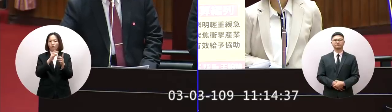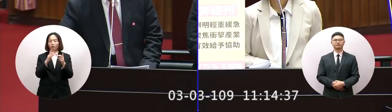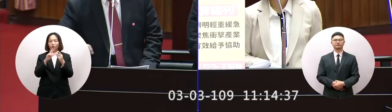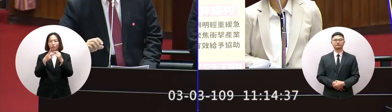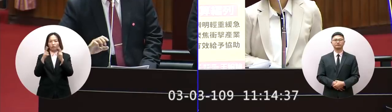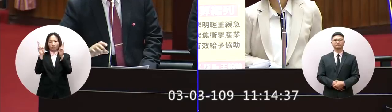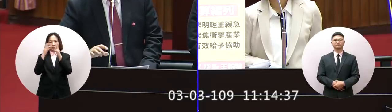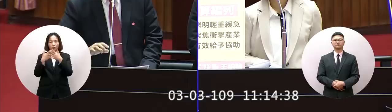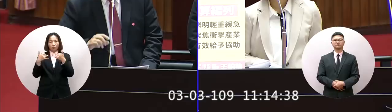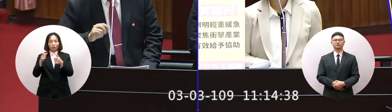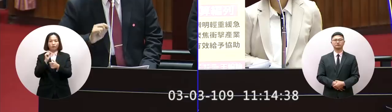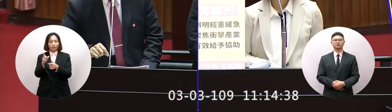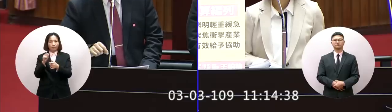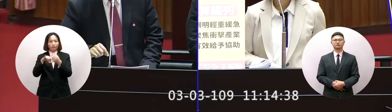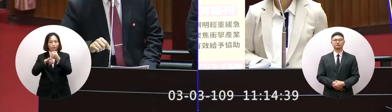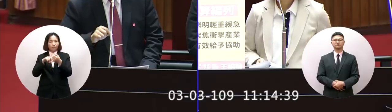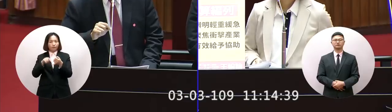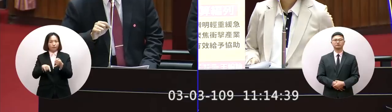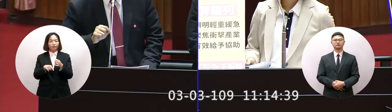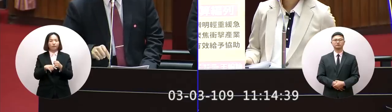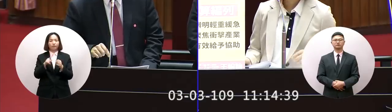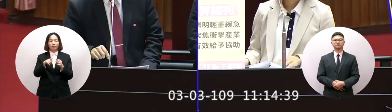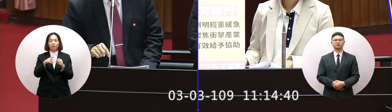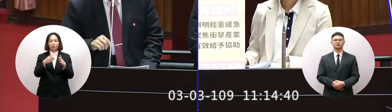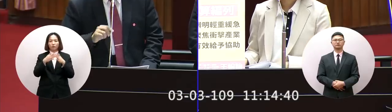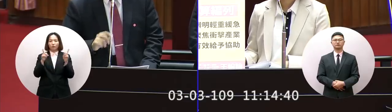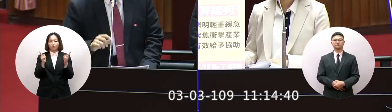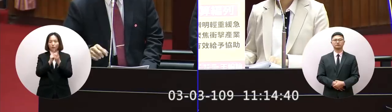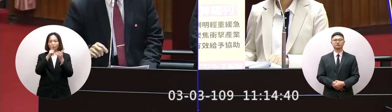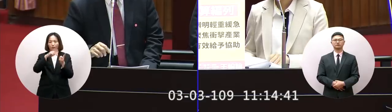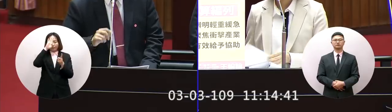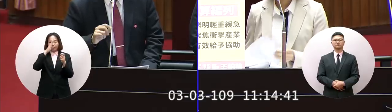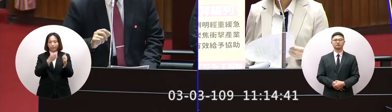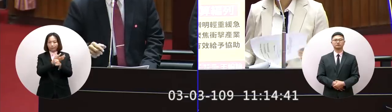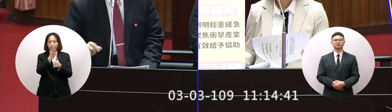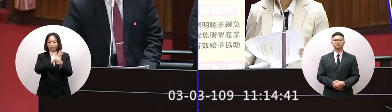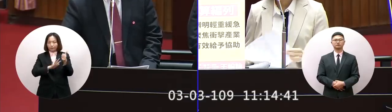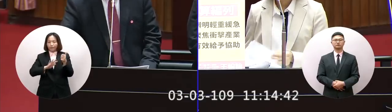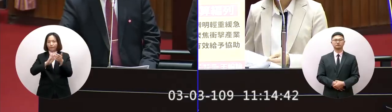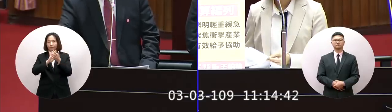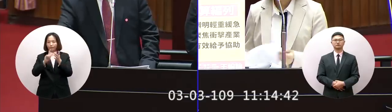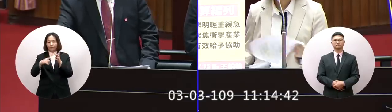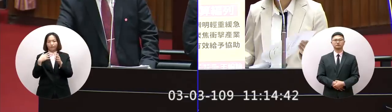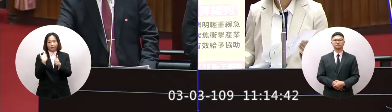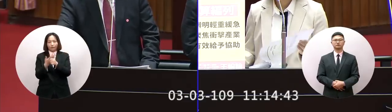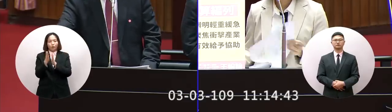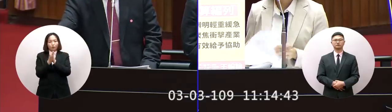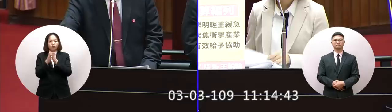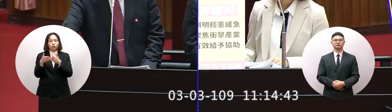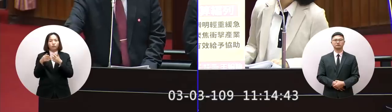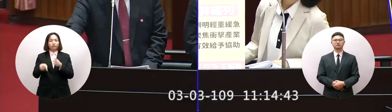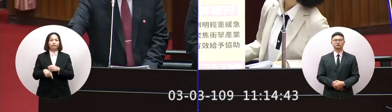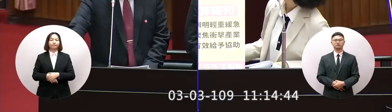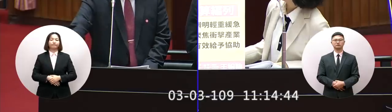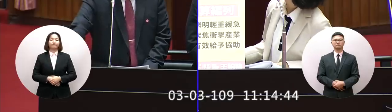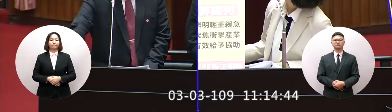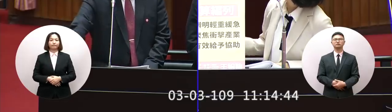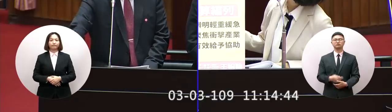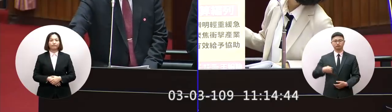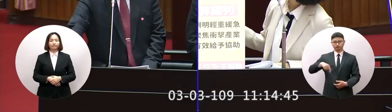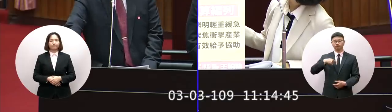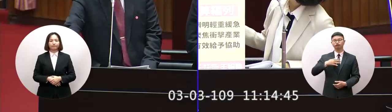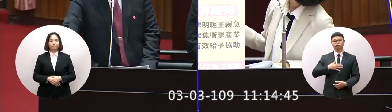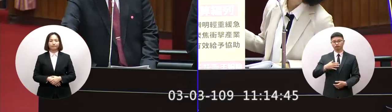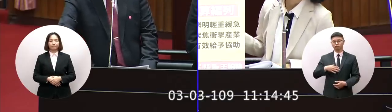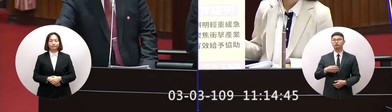电商的平台，那这个都是因为这个疫情所发生所带来的需求。 我们理解，但是